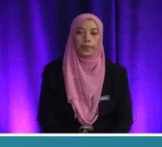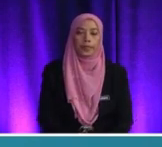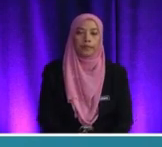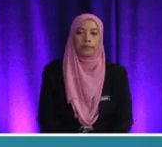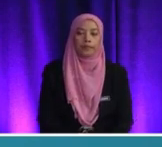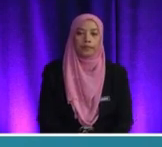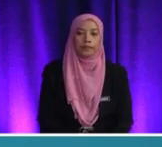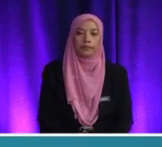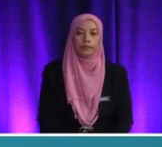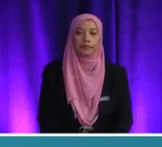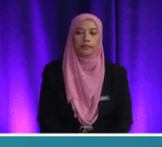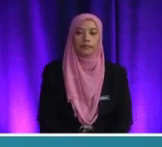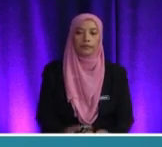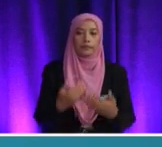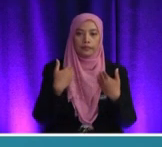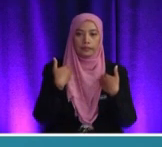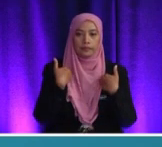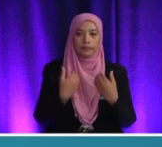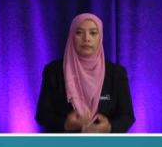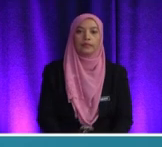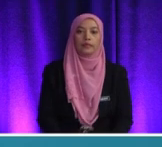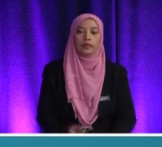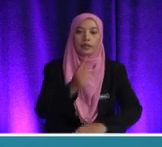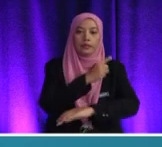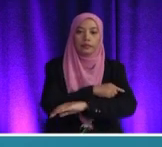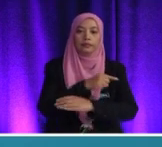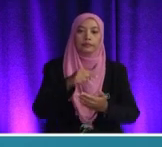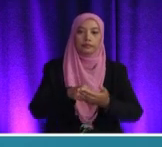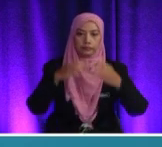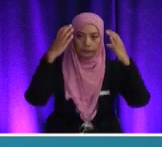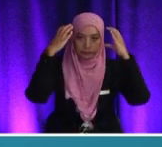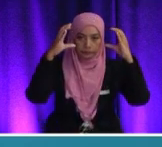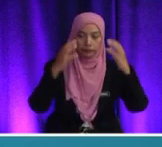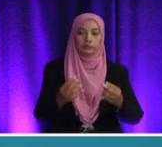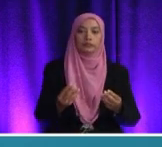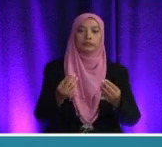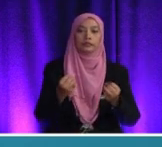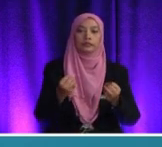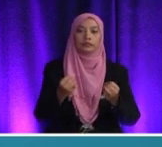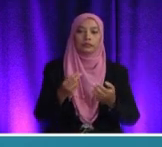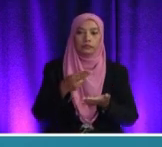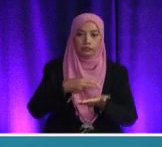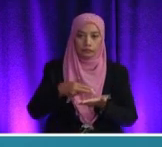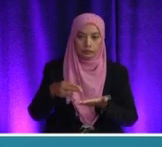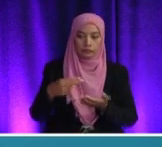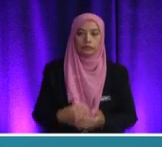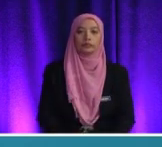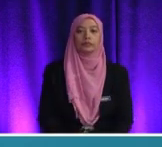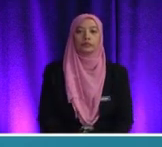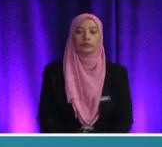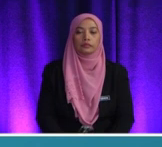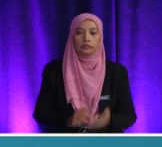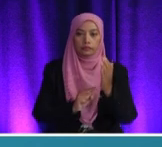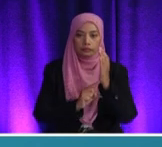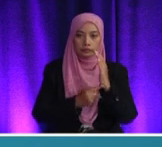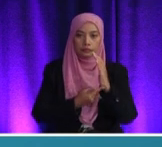atau pembaca pekerja C file-nya jadi hari ini cego naah ulaskan semule Nah rumus kembali